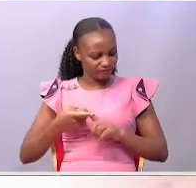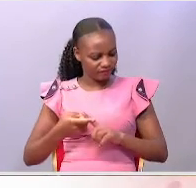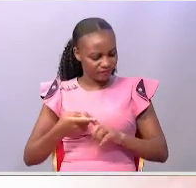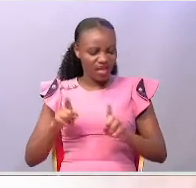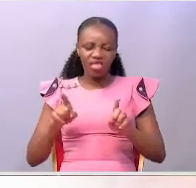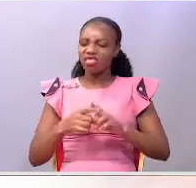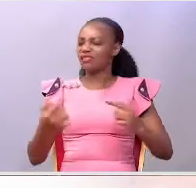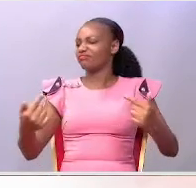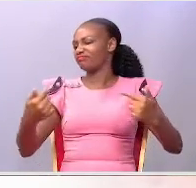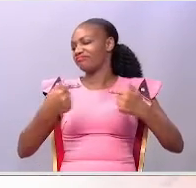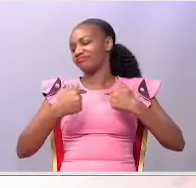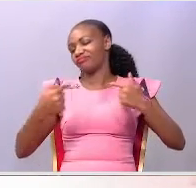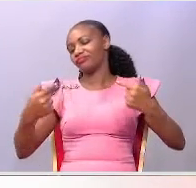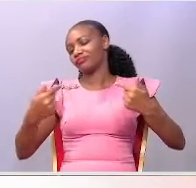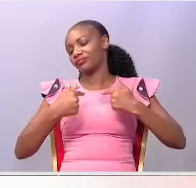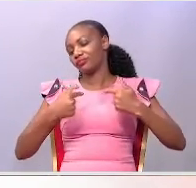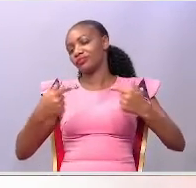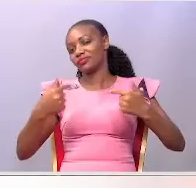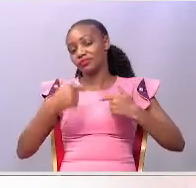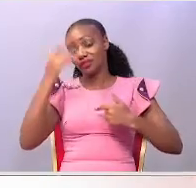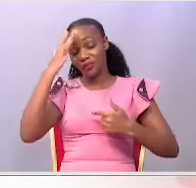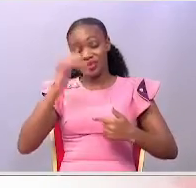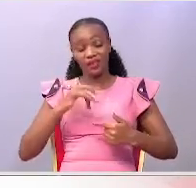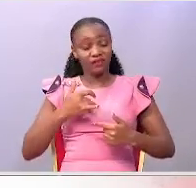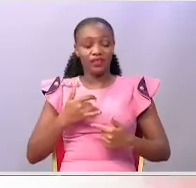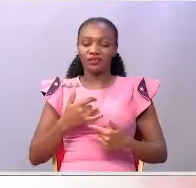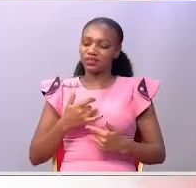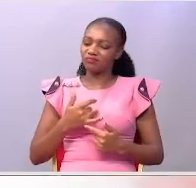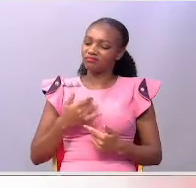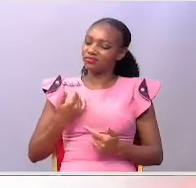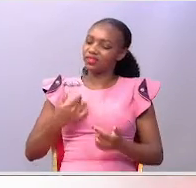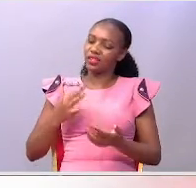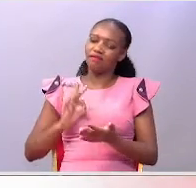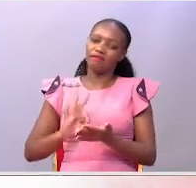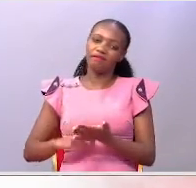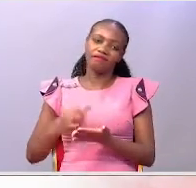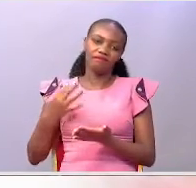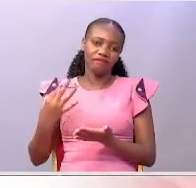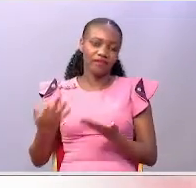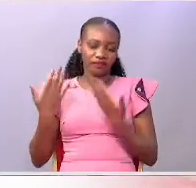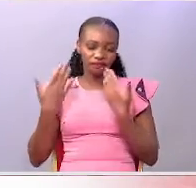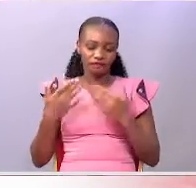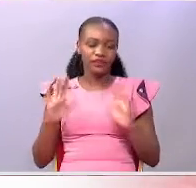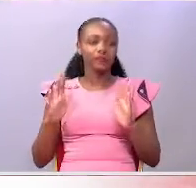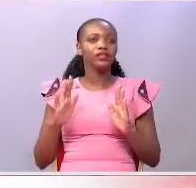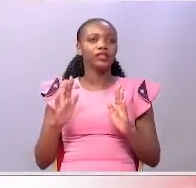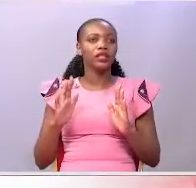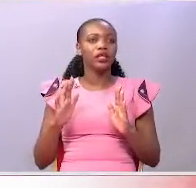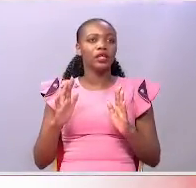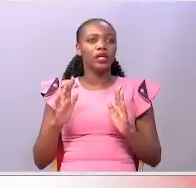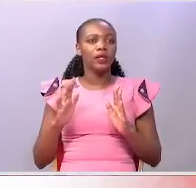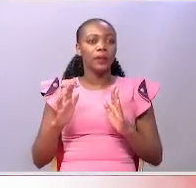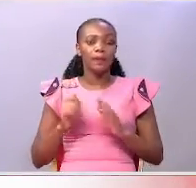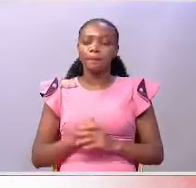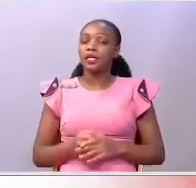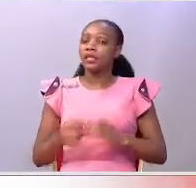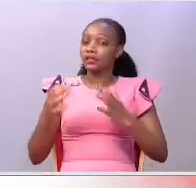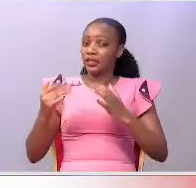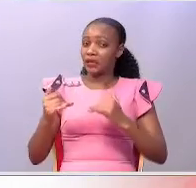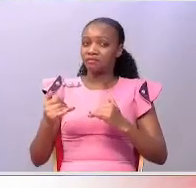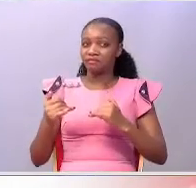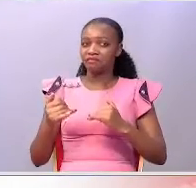Nikajilaumu sana. Juu niliona ni kama sometimes sina time yake kulingana na kazi. Maria has attributed